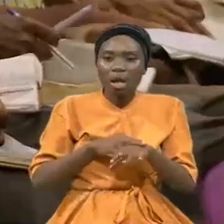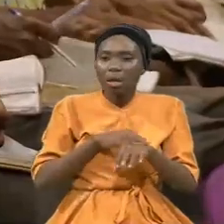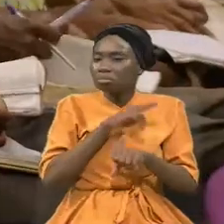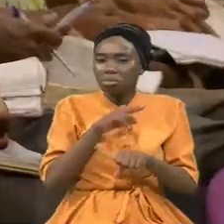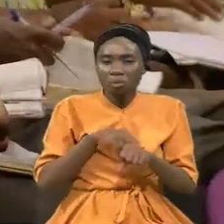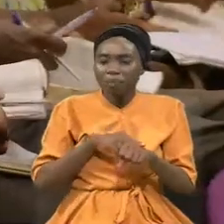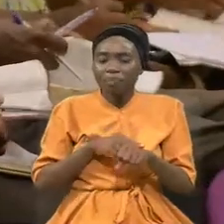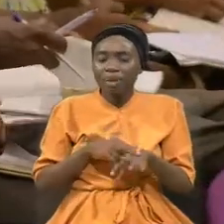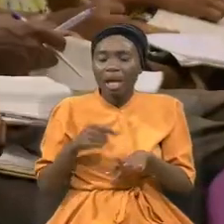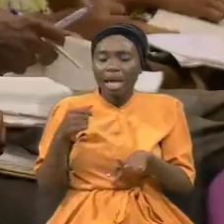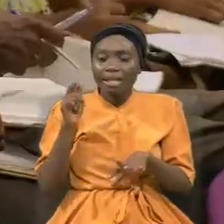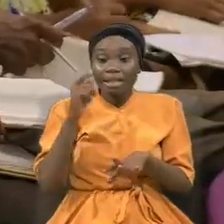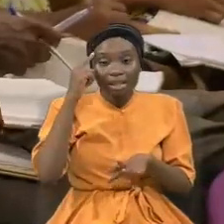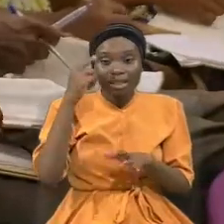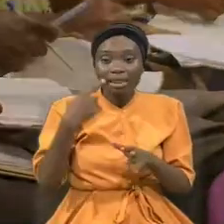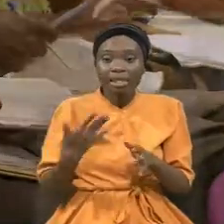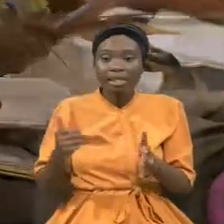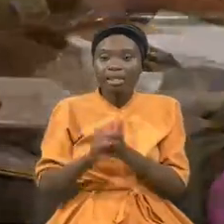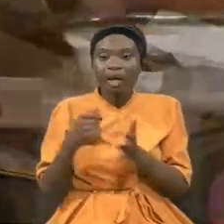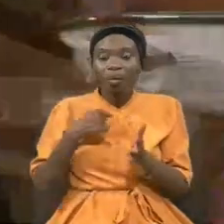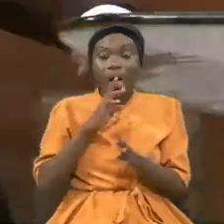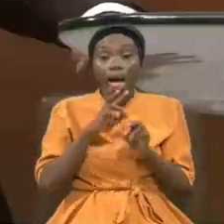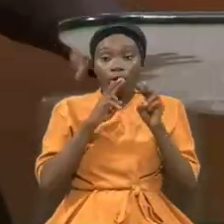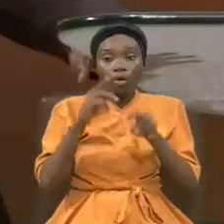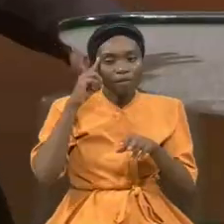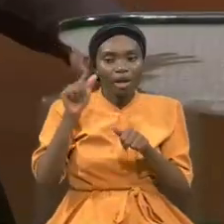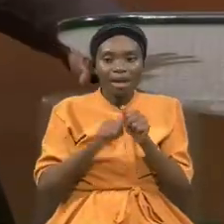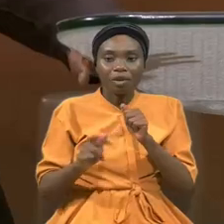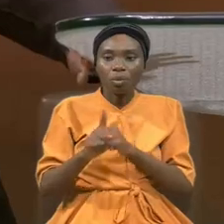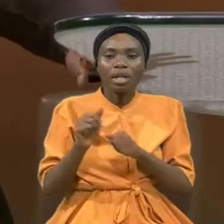nation, mais ils sont de ma nation, mais ce que nous cherchons en tous,